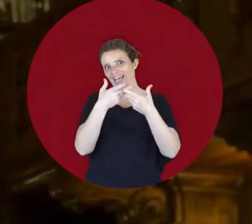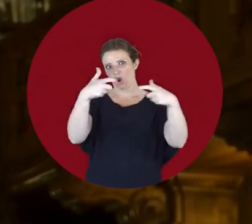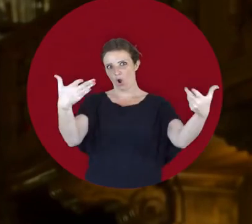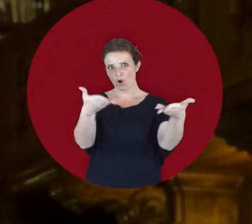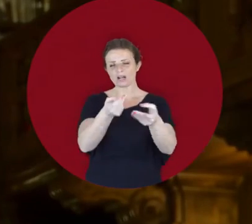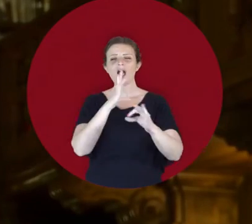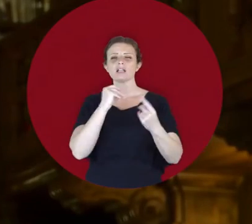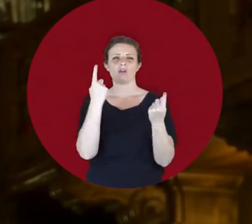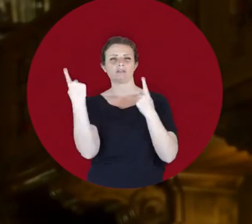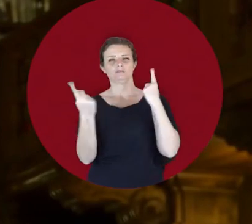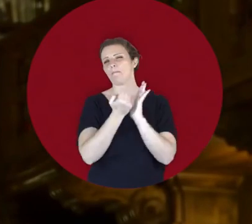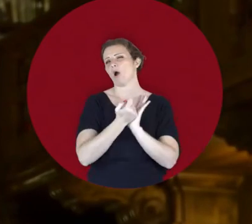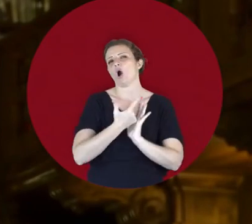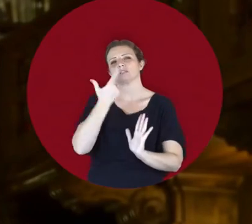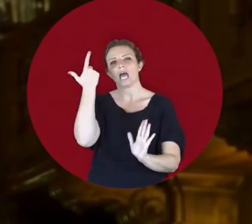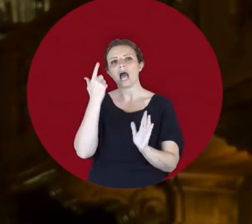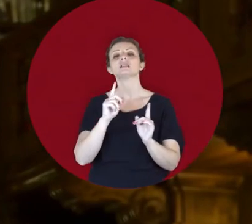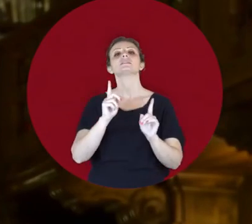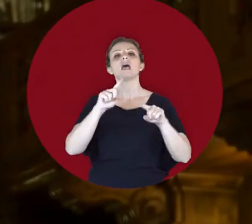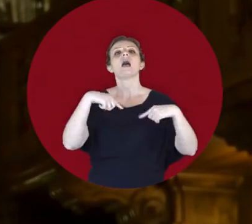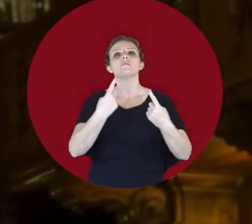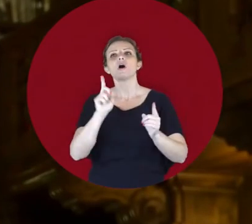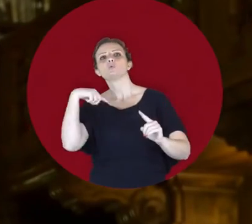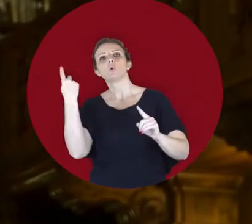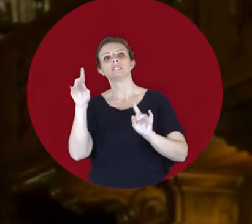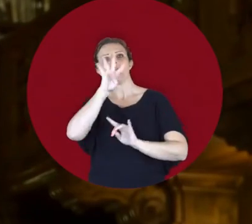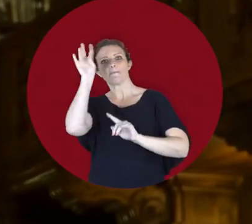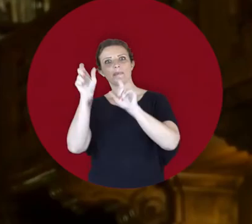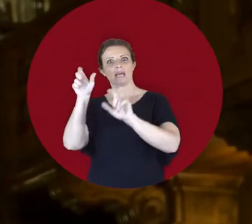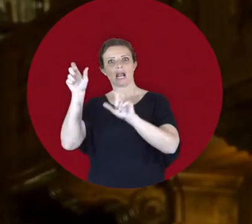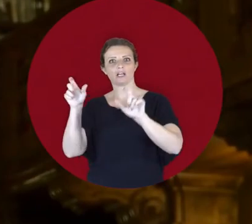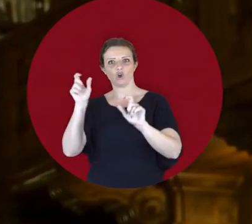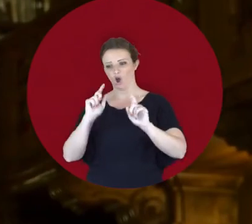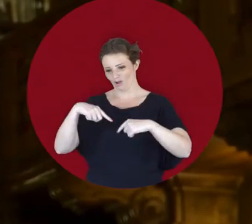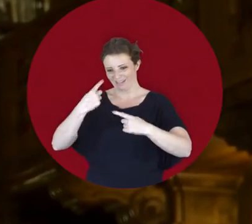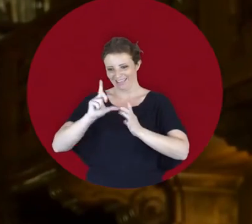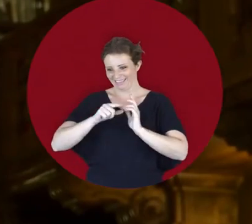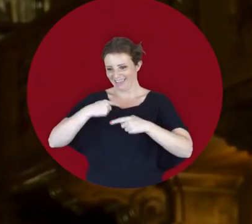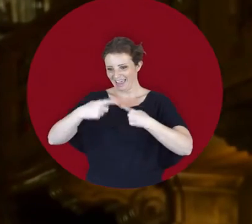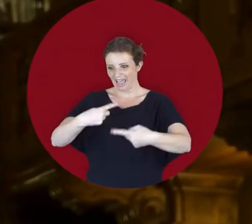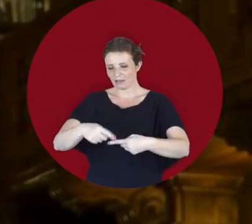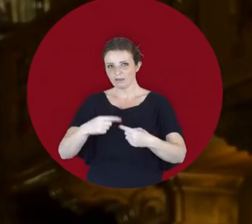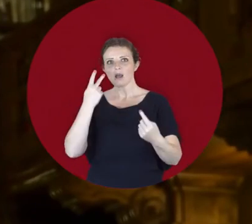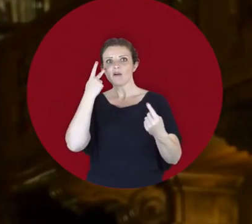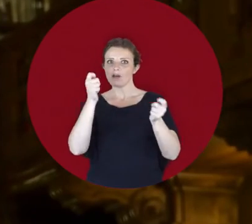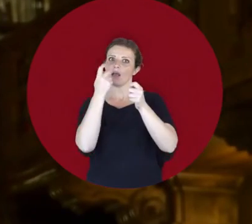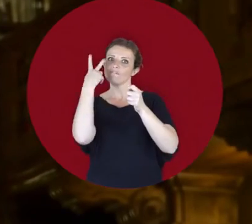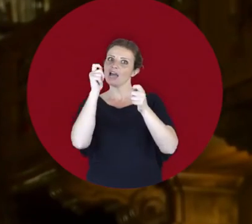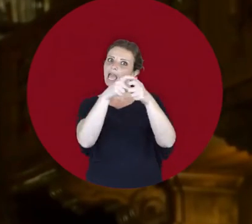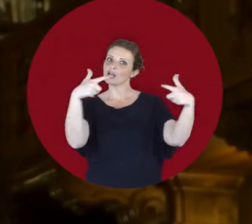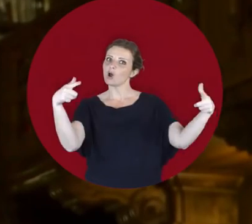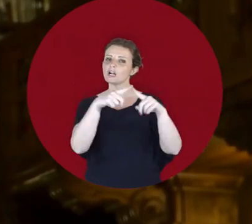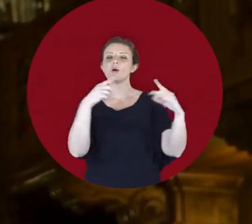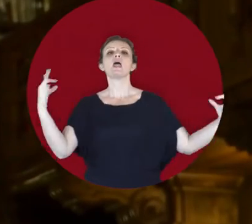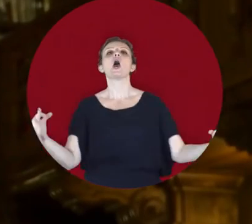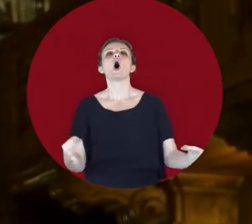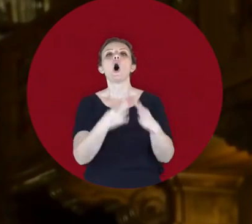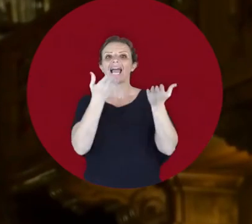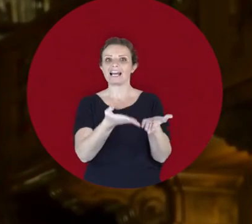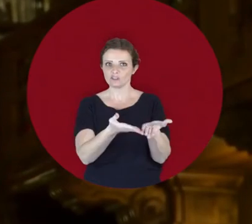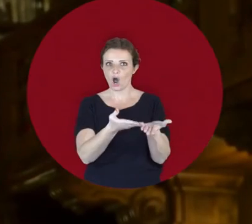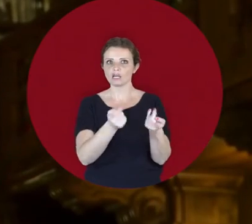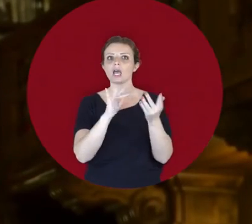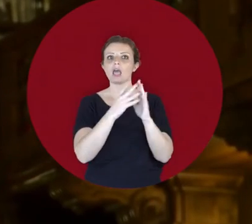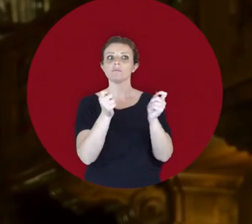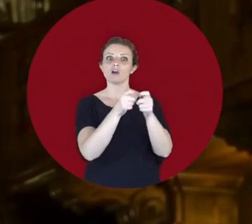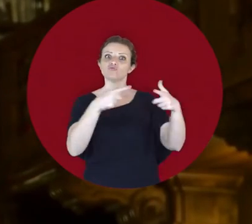importantissima. Una realtà importantissima che poi sarà vista dagli imperatori successivi come l'opportunità per